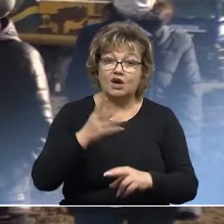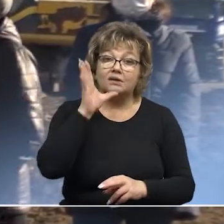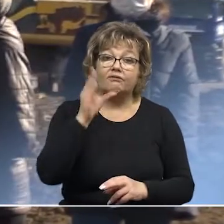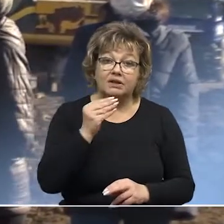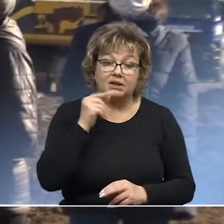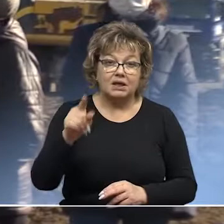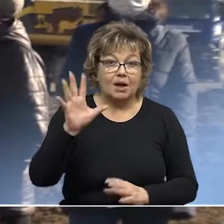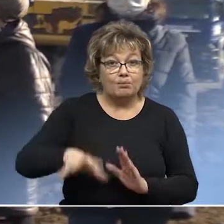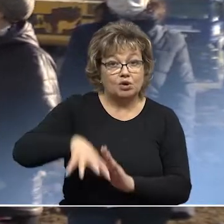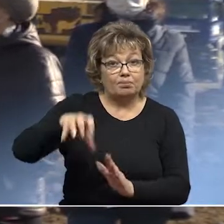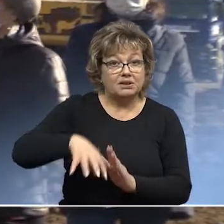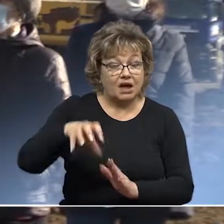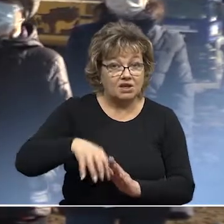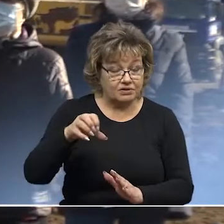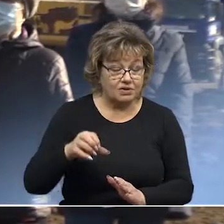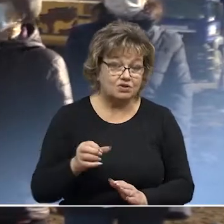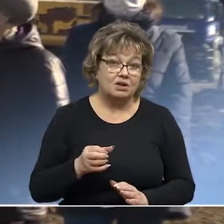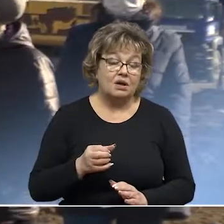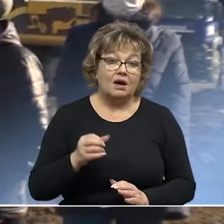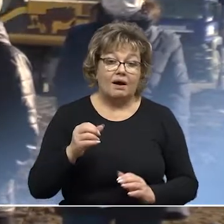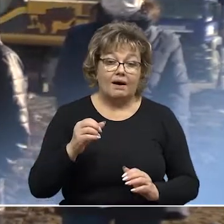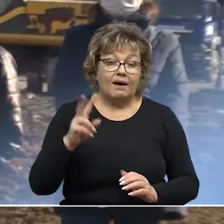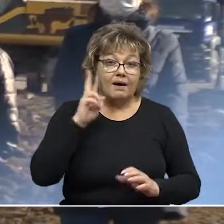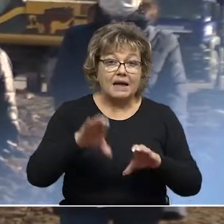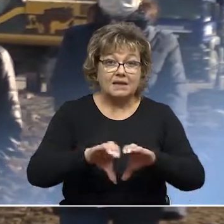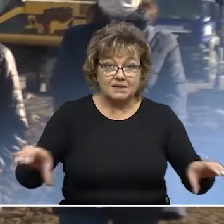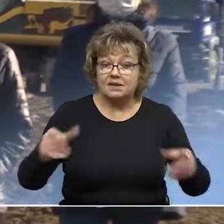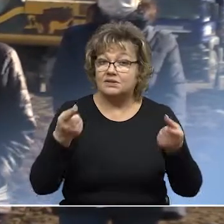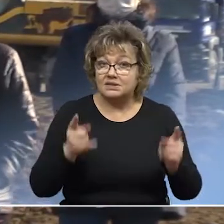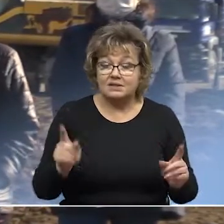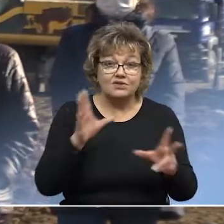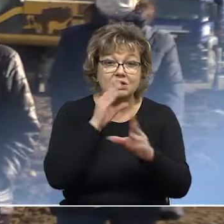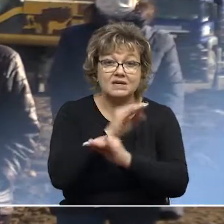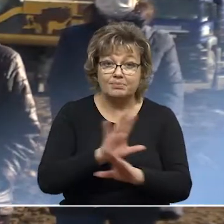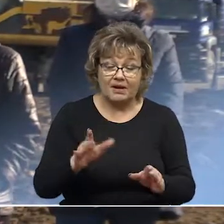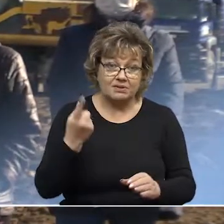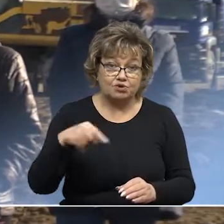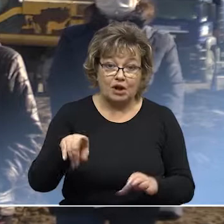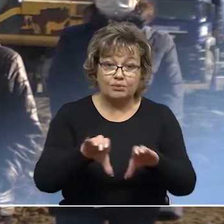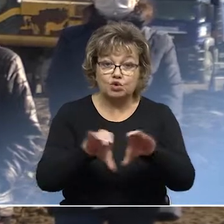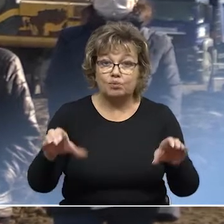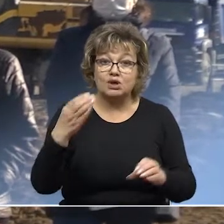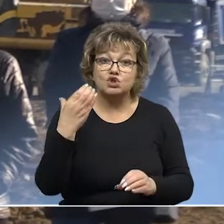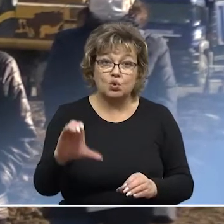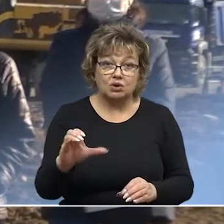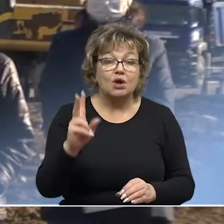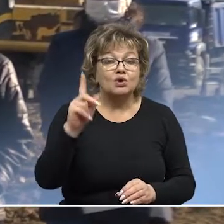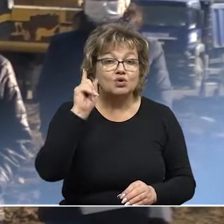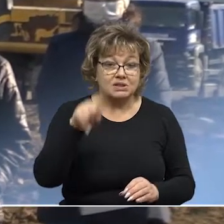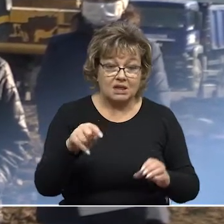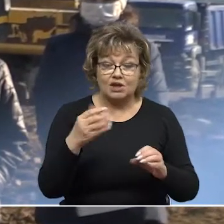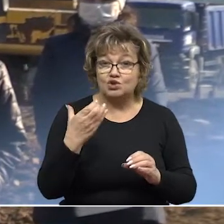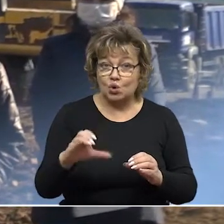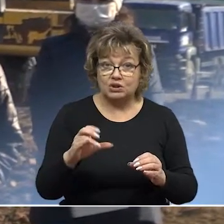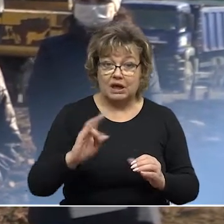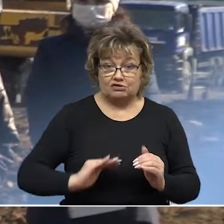воды, потому что там будут подкачивающие насосы. Канализация, которая, естественно, не справится, потому что там труба сотка, и кто знает, что такое